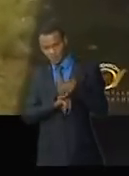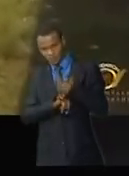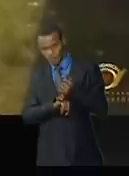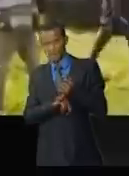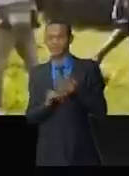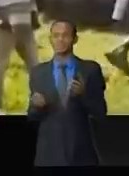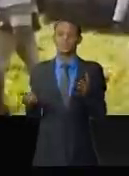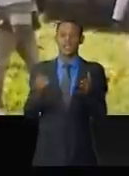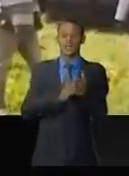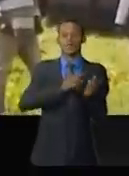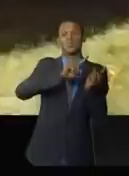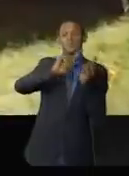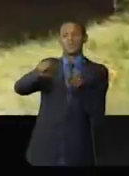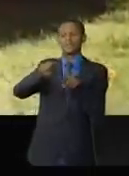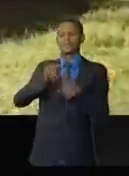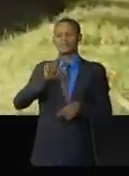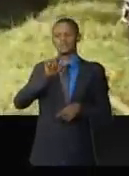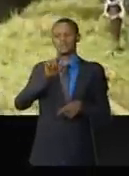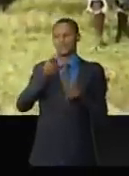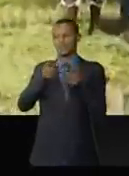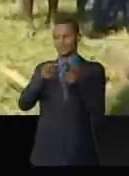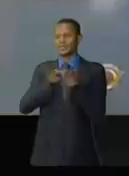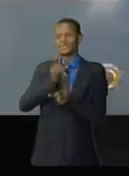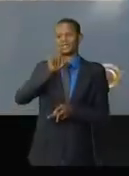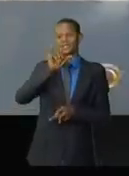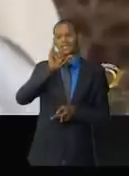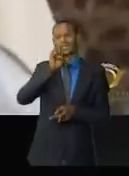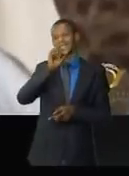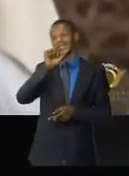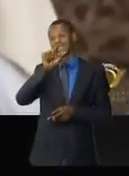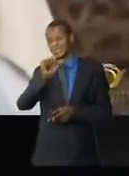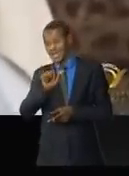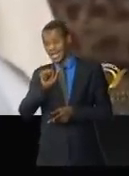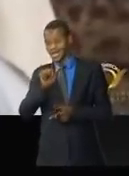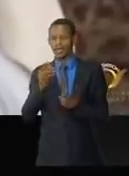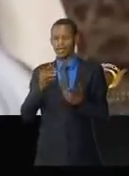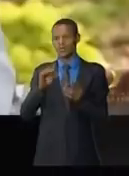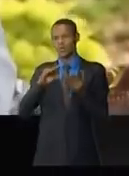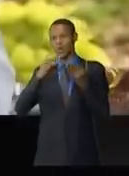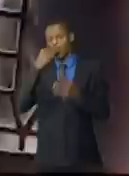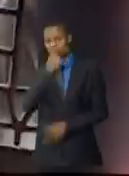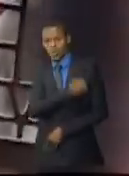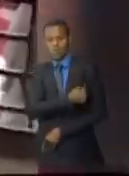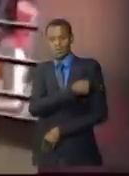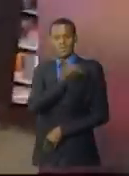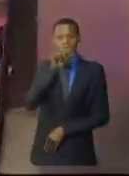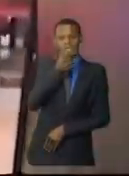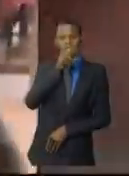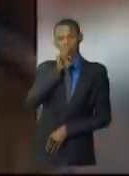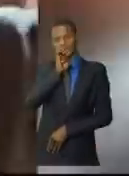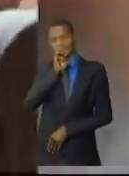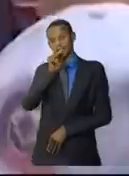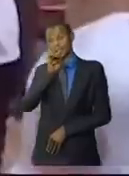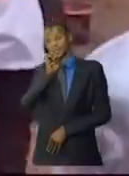avec les enfants démunis, drépanocytaires et handicapés à l'hôpital général de Gemena avant de rendre visite aux prisonniers d'Angenga